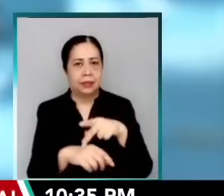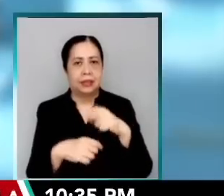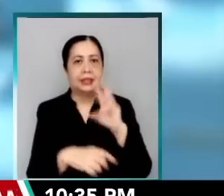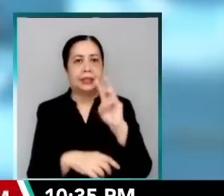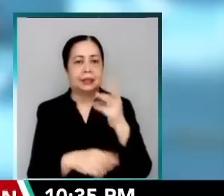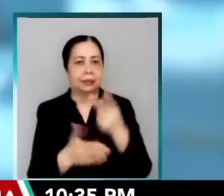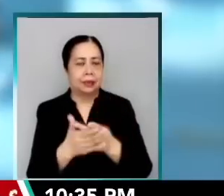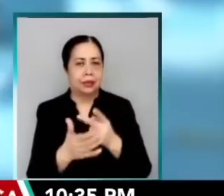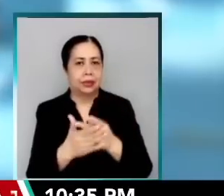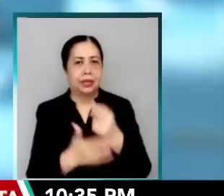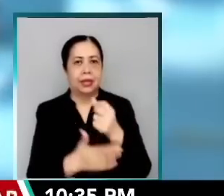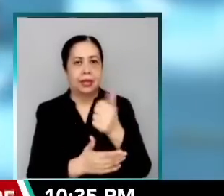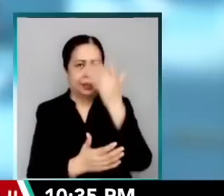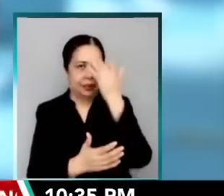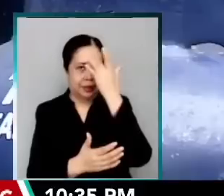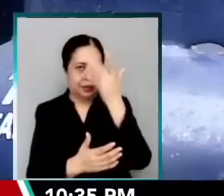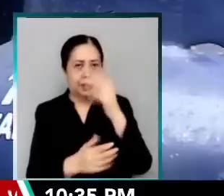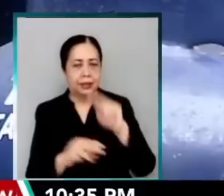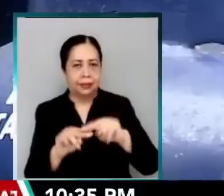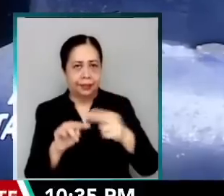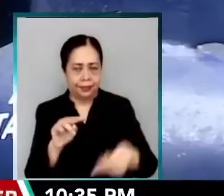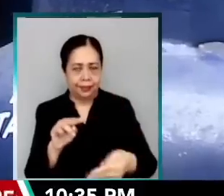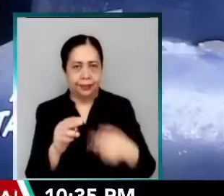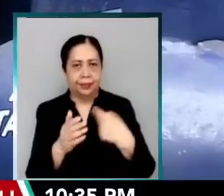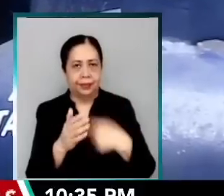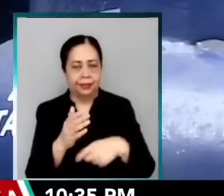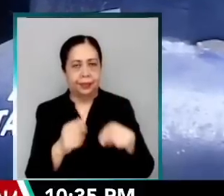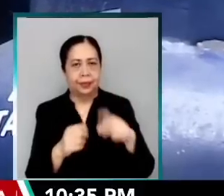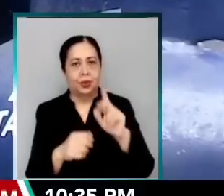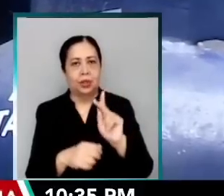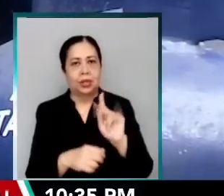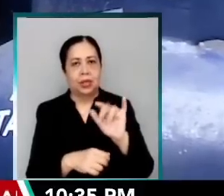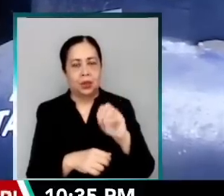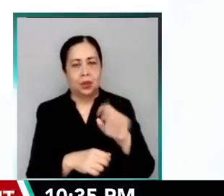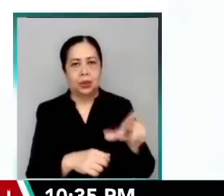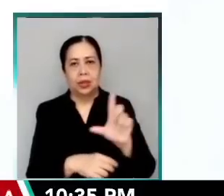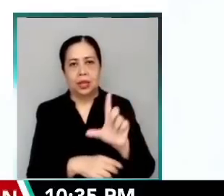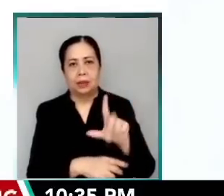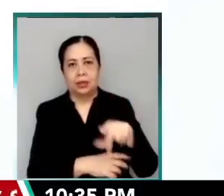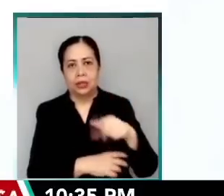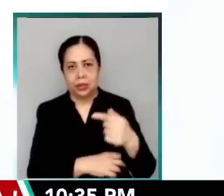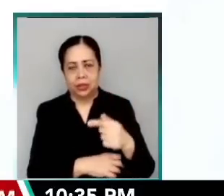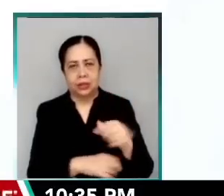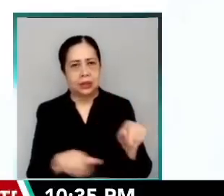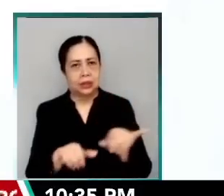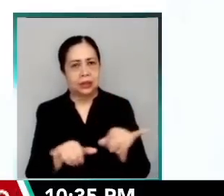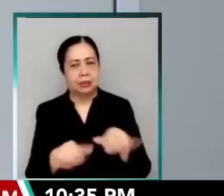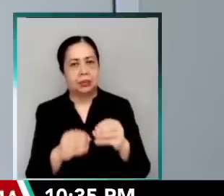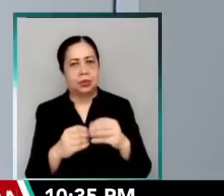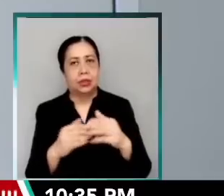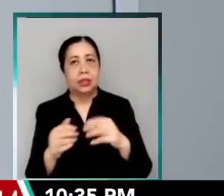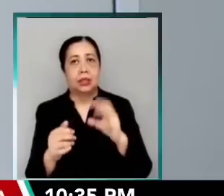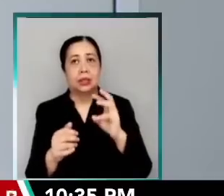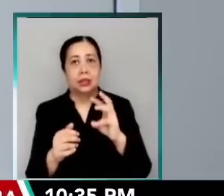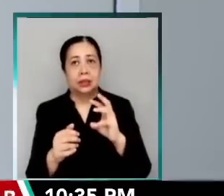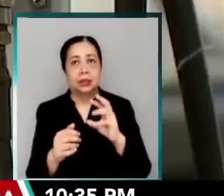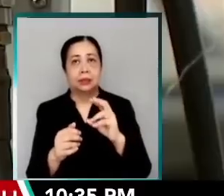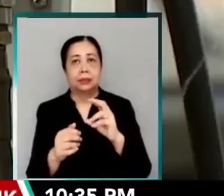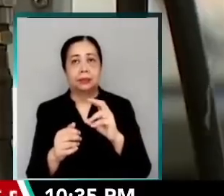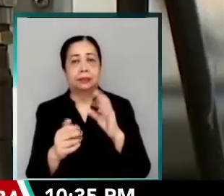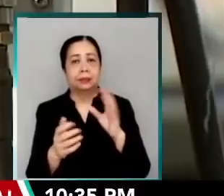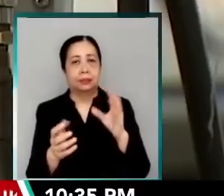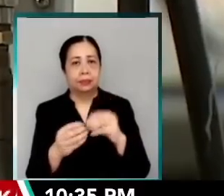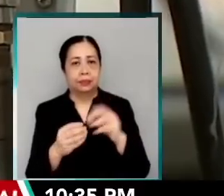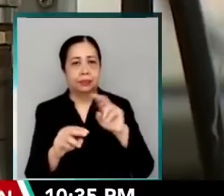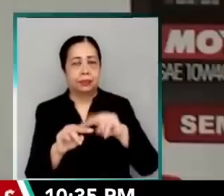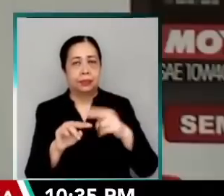10 sentimo ang bawas presyo sa kada kilo ng LPG. Katumbas yan ng mahigit 67 piso na tapya sa